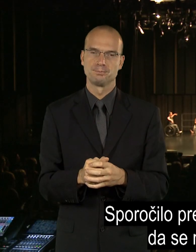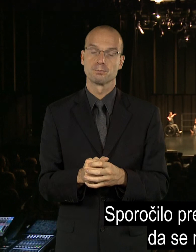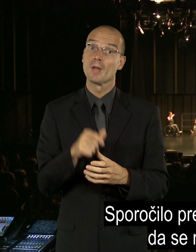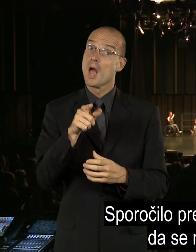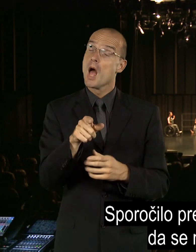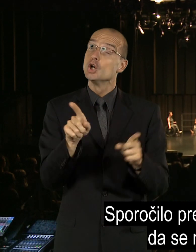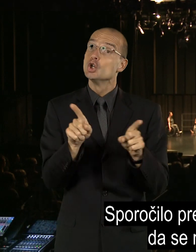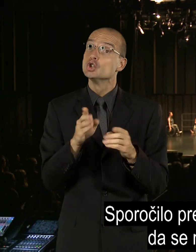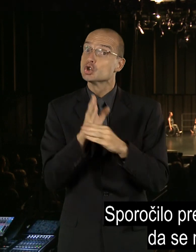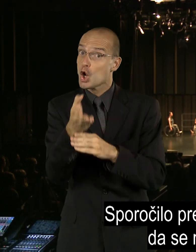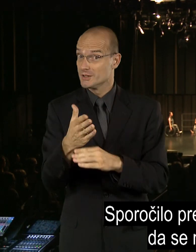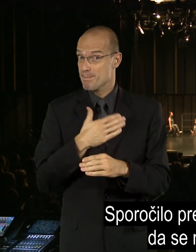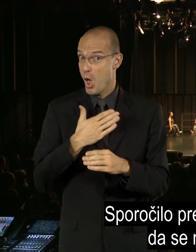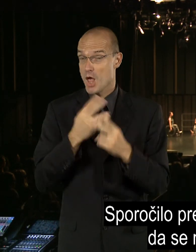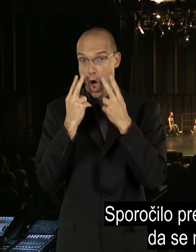skozi moje oči je, da